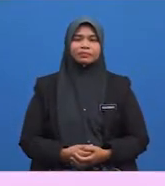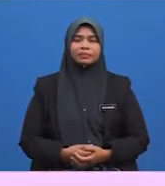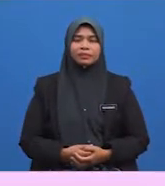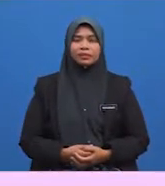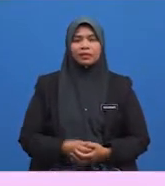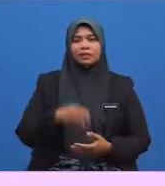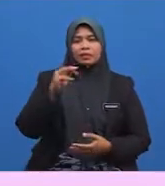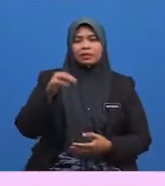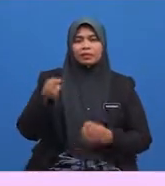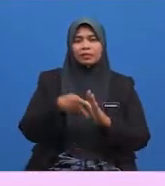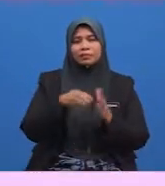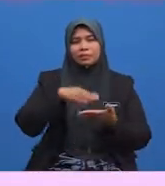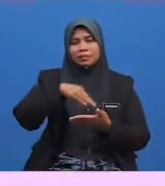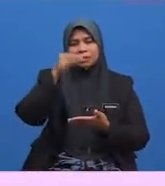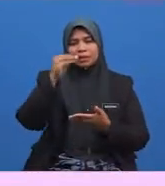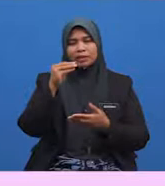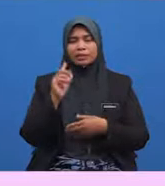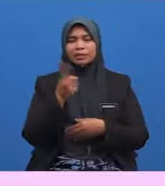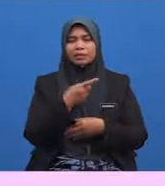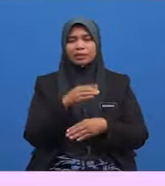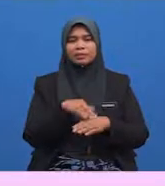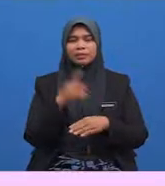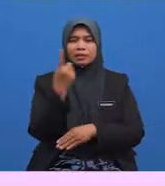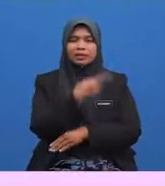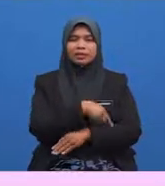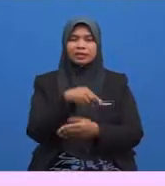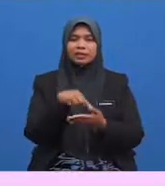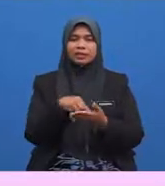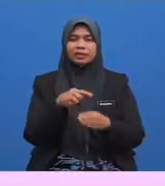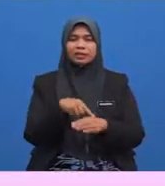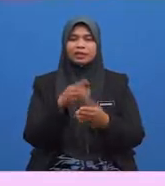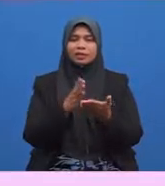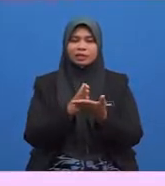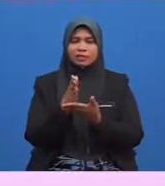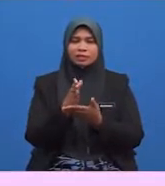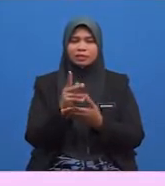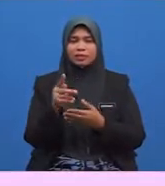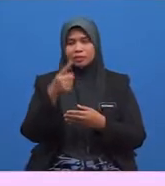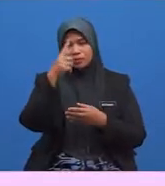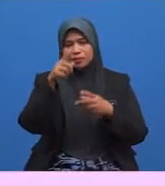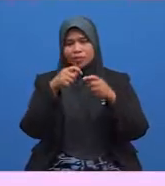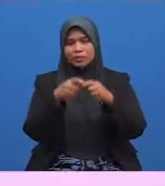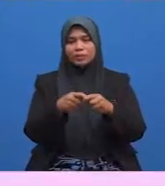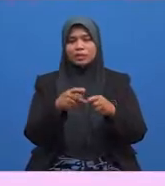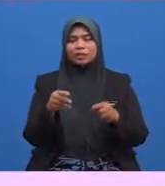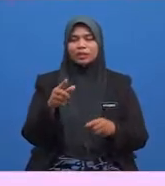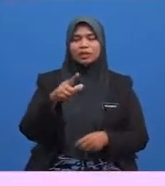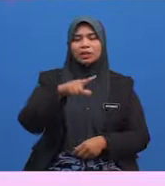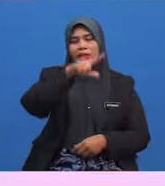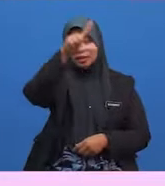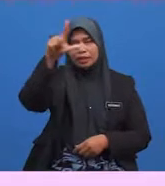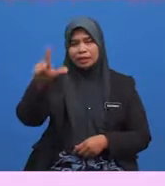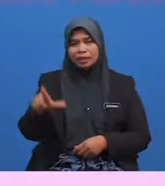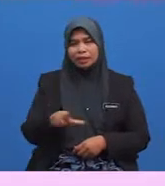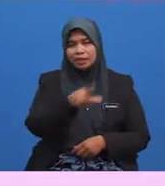Murid-murid, pembelajaran kita pada hari ini diteruskan untuk menentukan lilitan